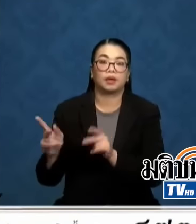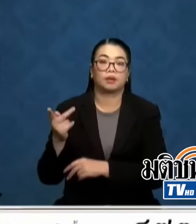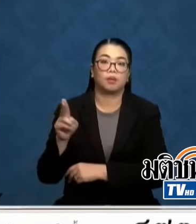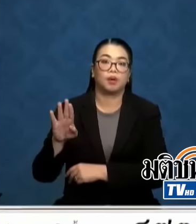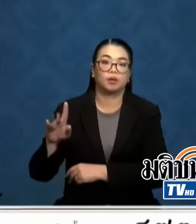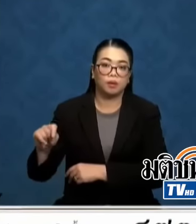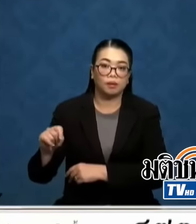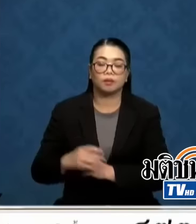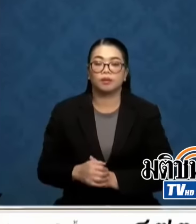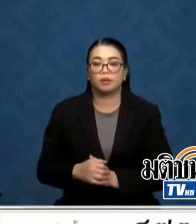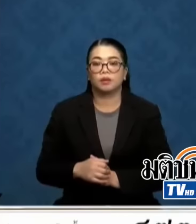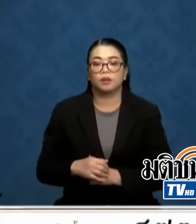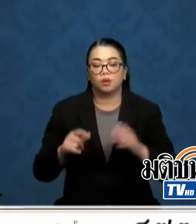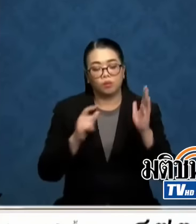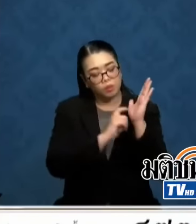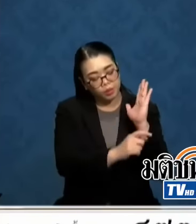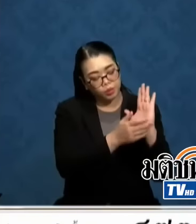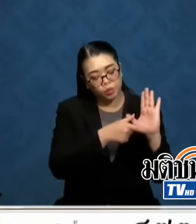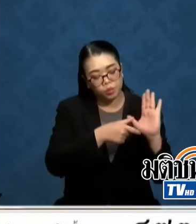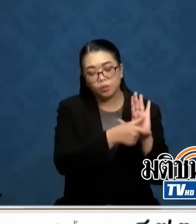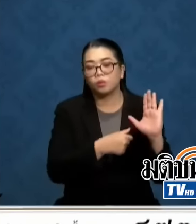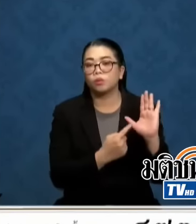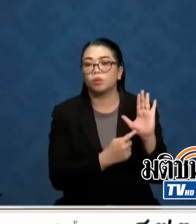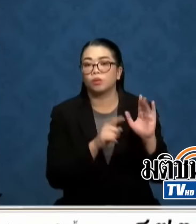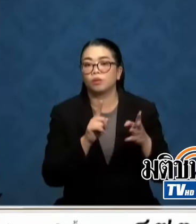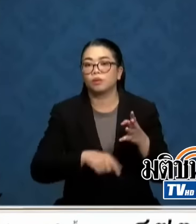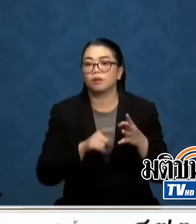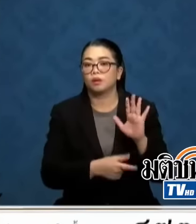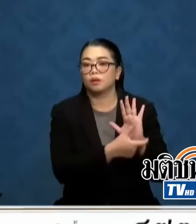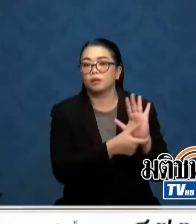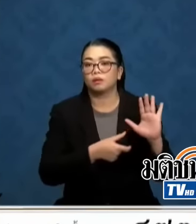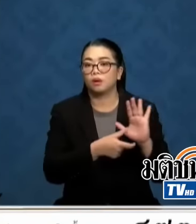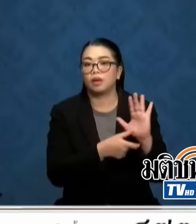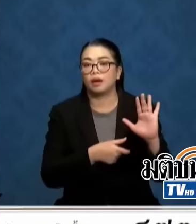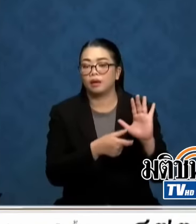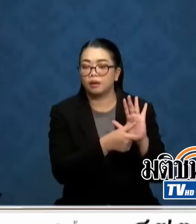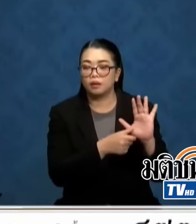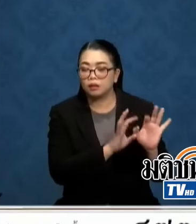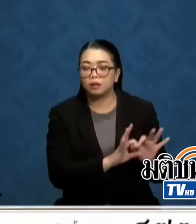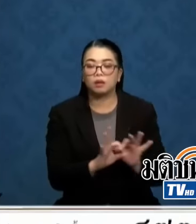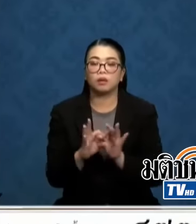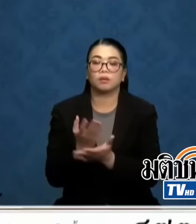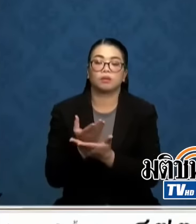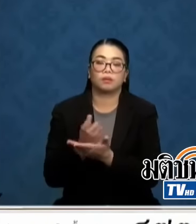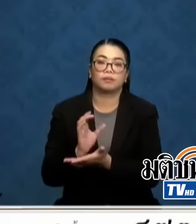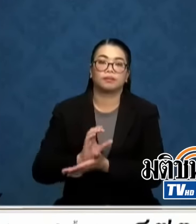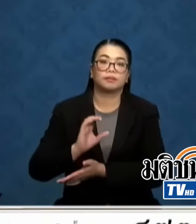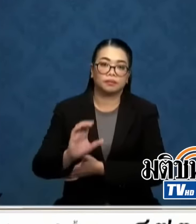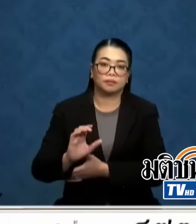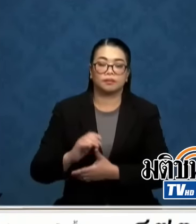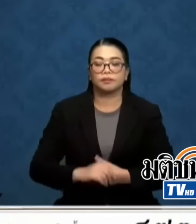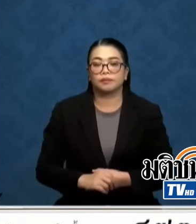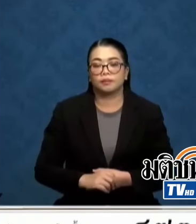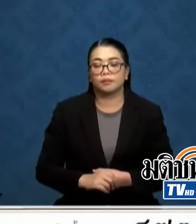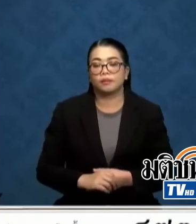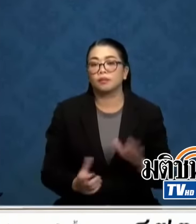คปตมันไปอยู่ตอนท้ายแล้วมันไปเกี่ยวย่องเกี่ยวข้องกับงบประมาณ